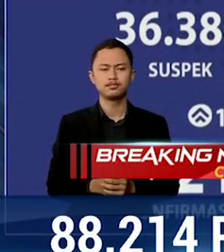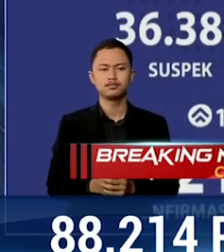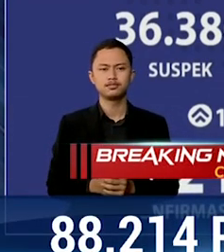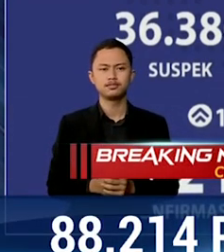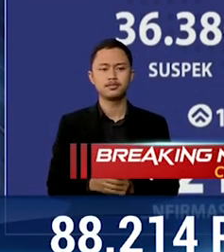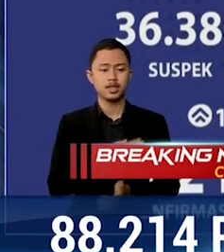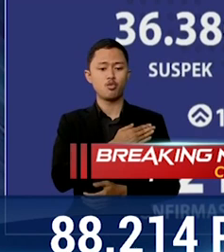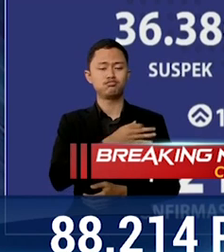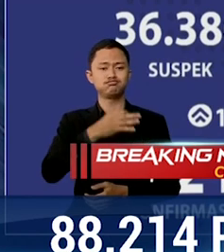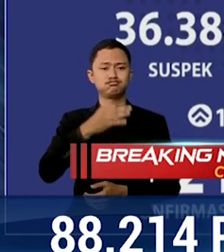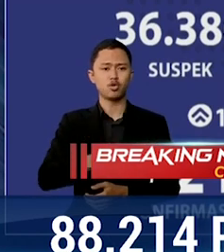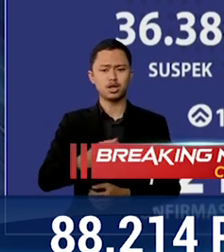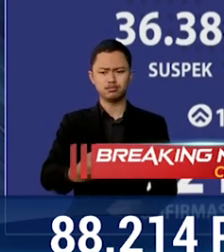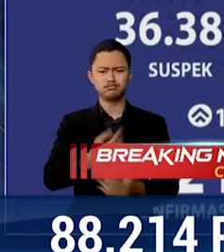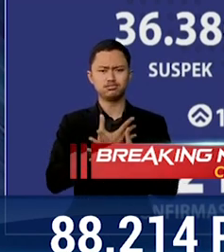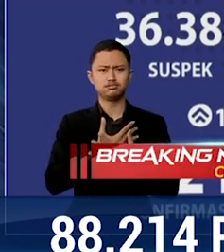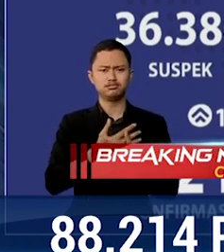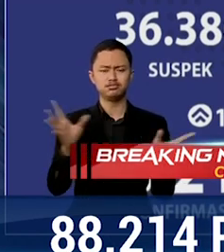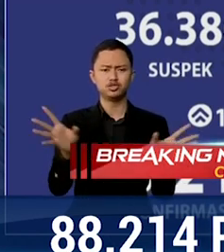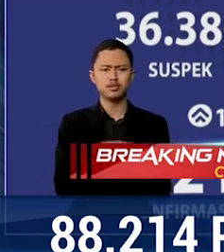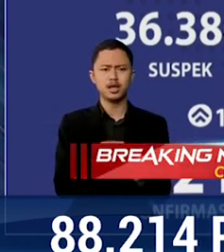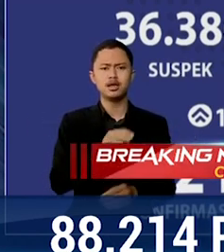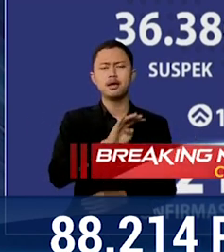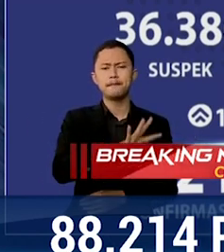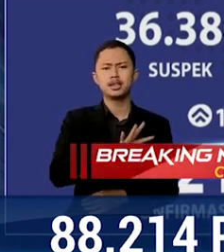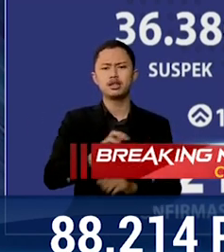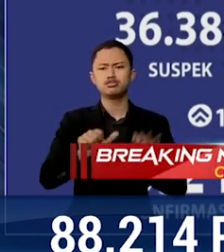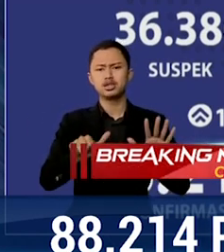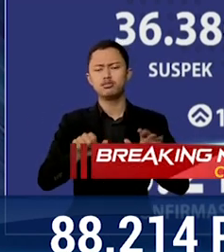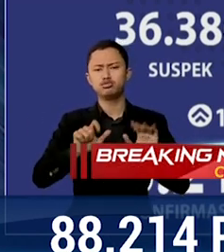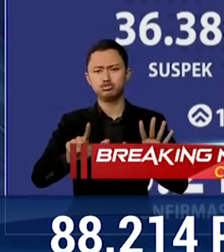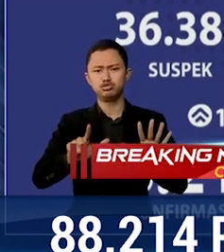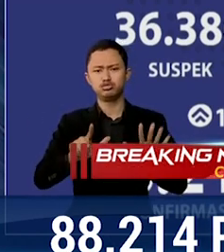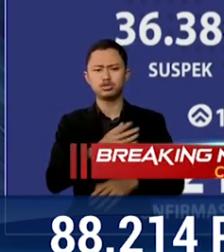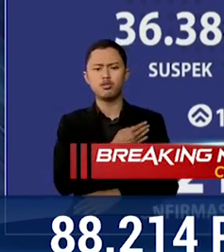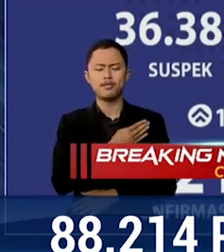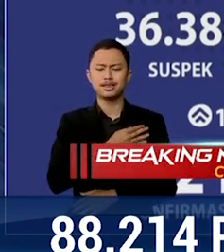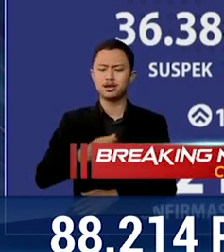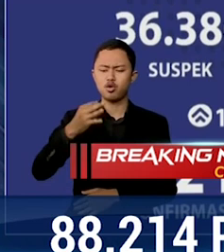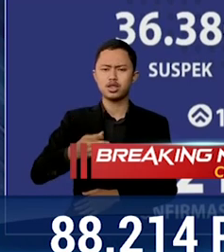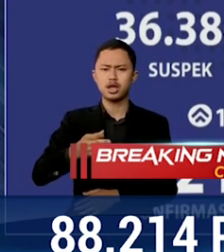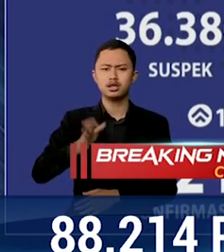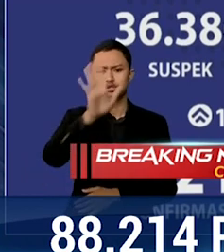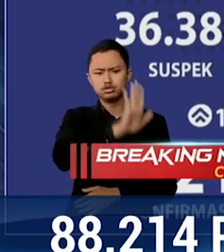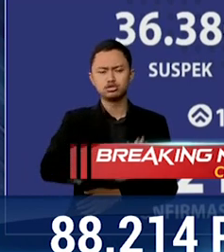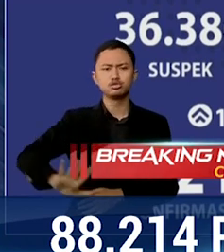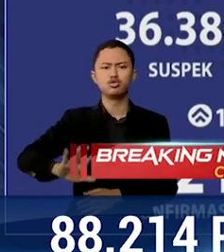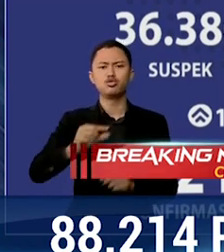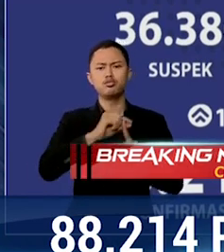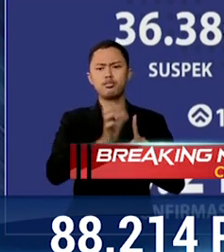di kabupaten kota terdampak 467 kabupaten-kota di 34